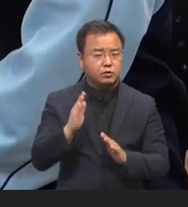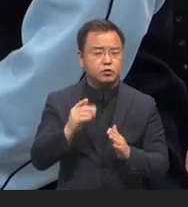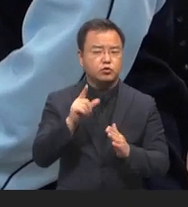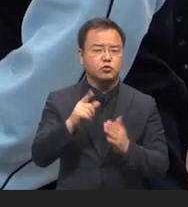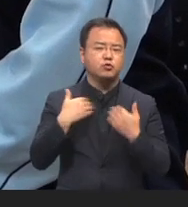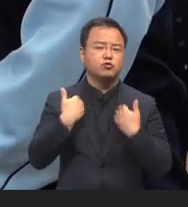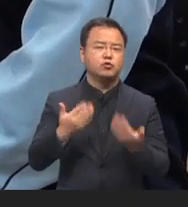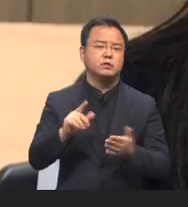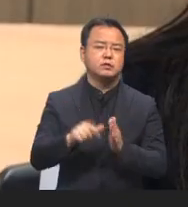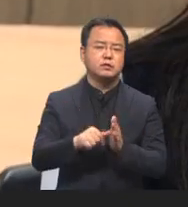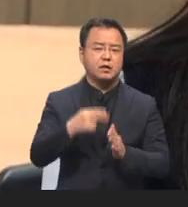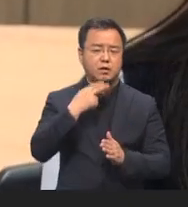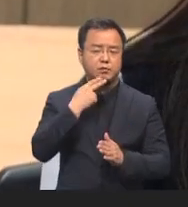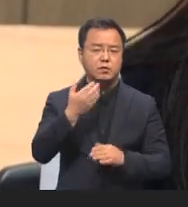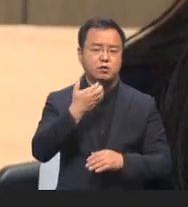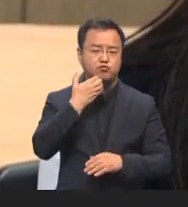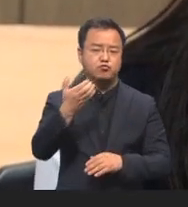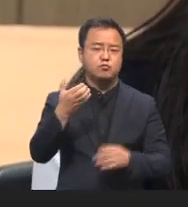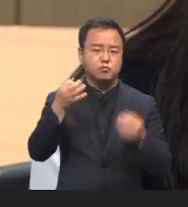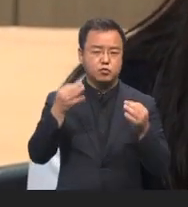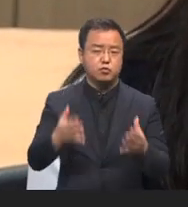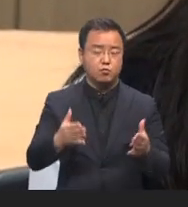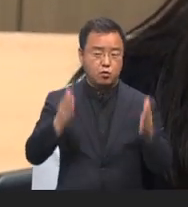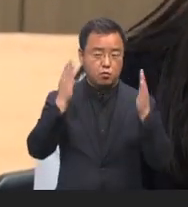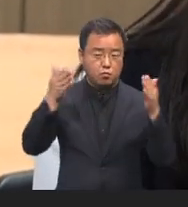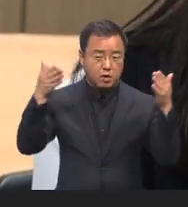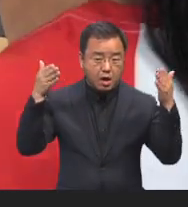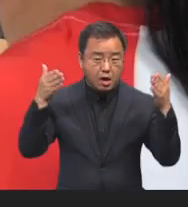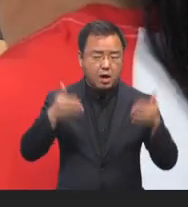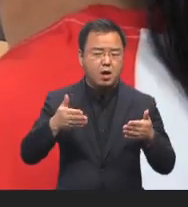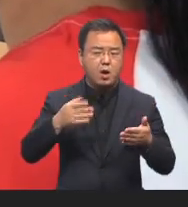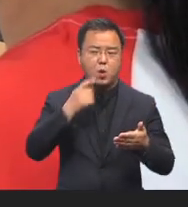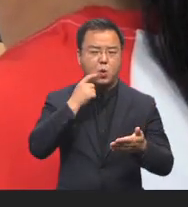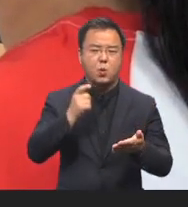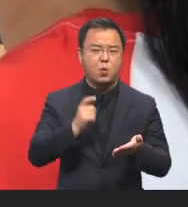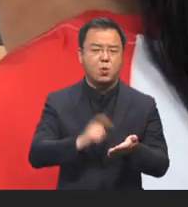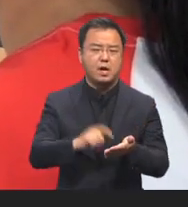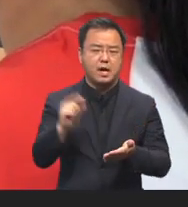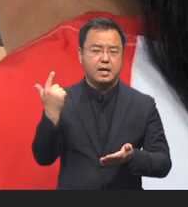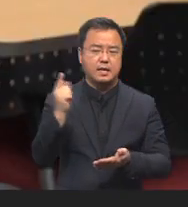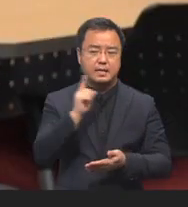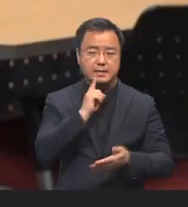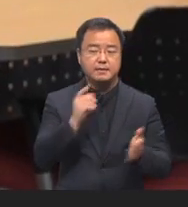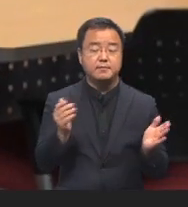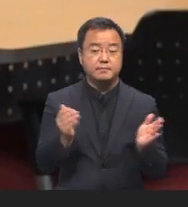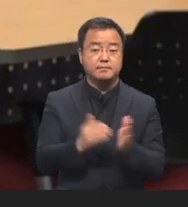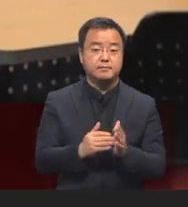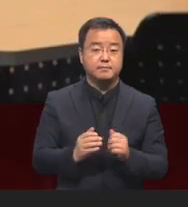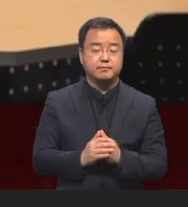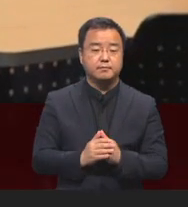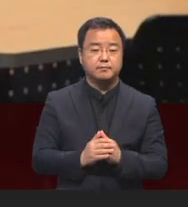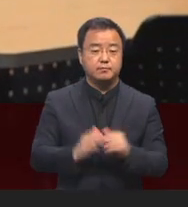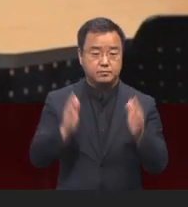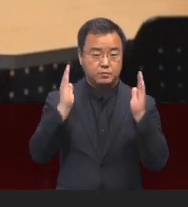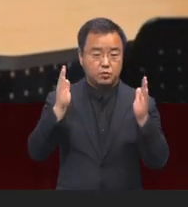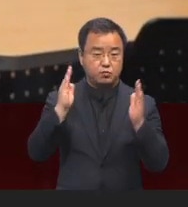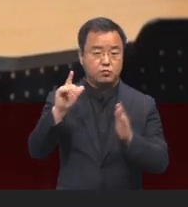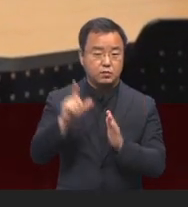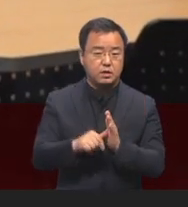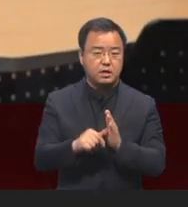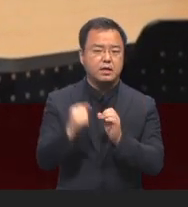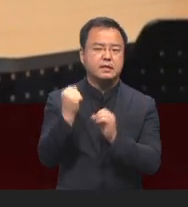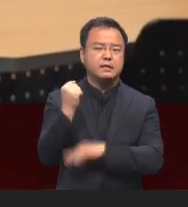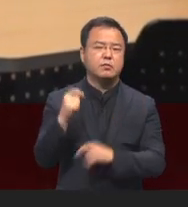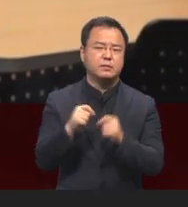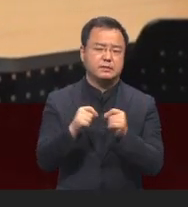없이 90분이라는 시간 동안 수업에 집중하는 게 쉽지 않다고 말합니다. 수업 시간이 일단 기본적으로 길다